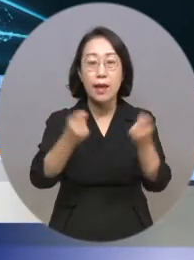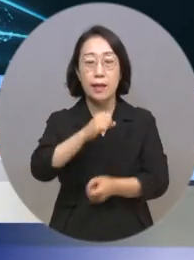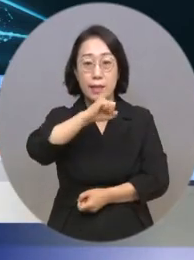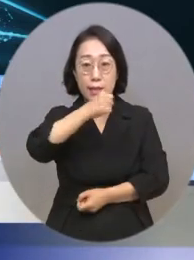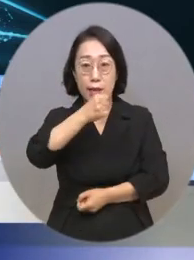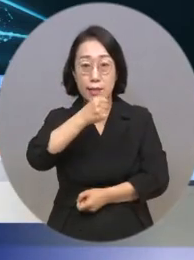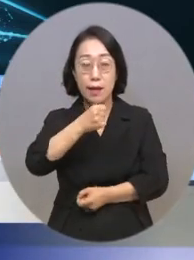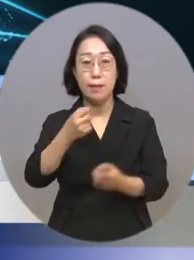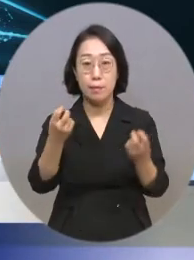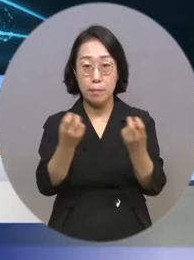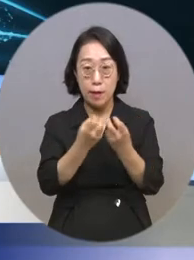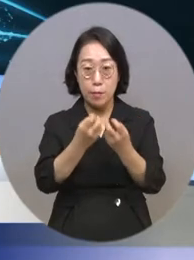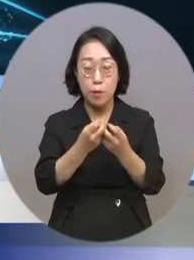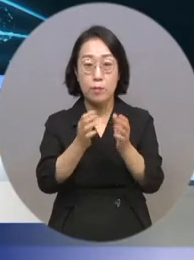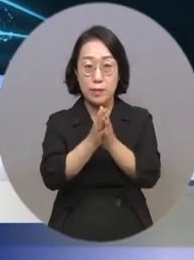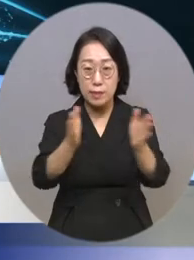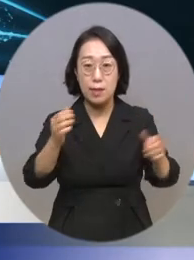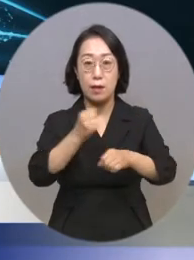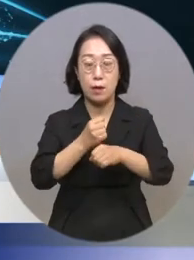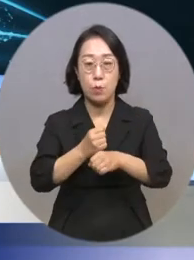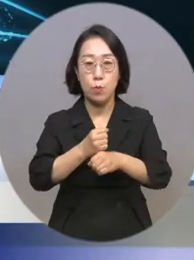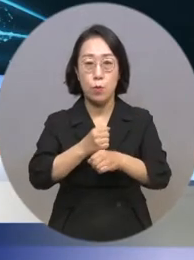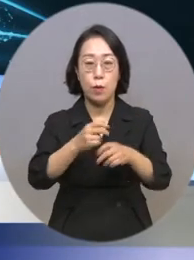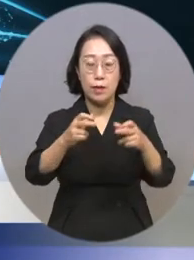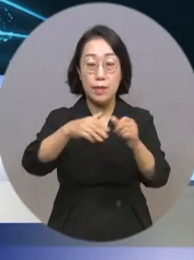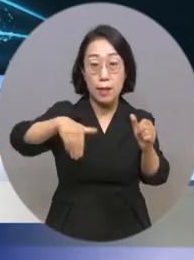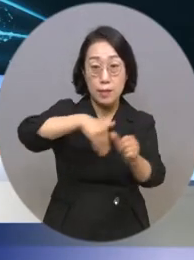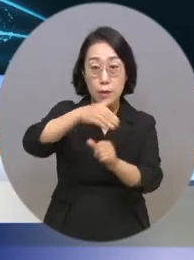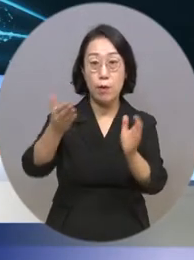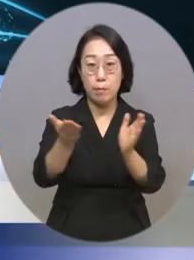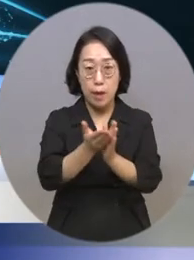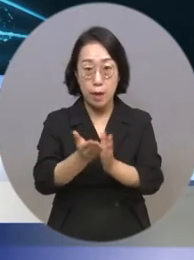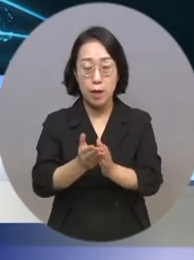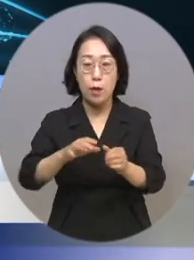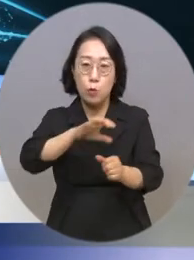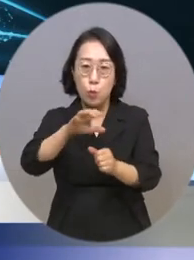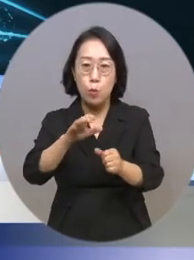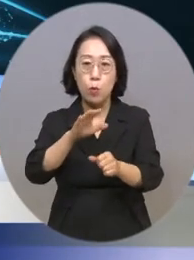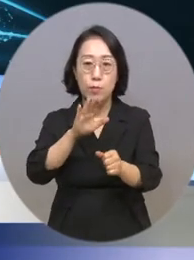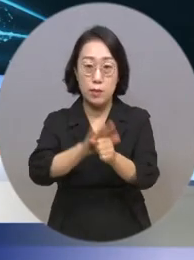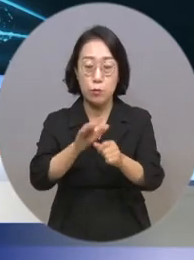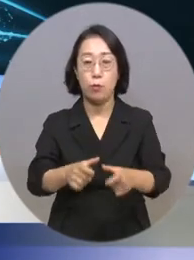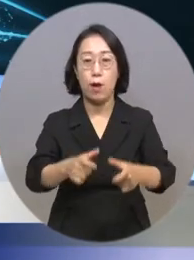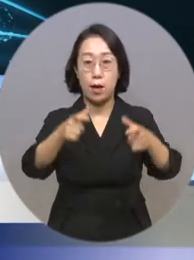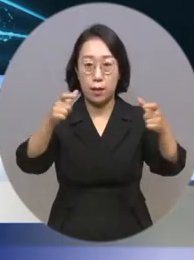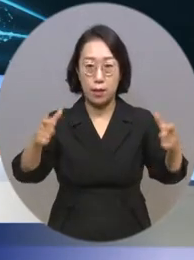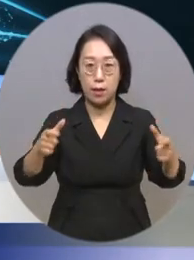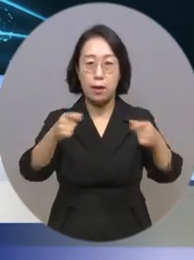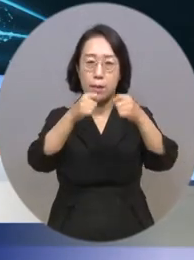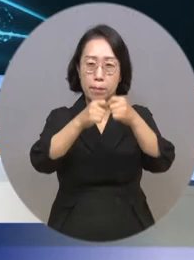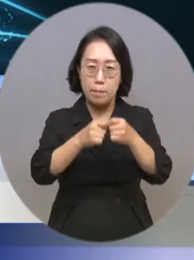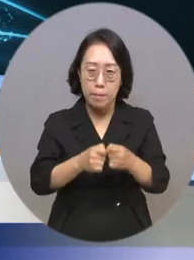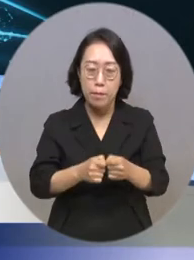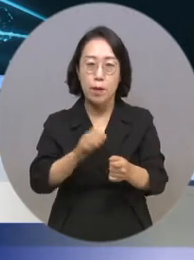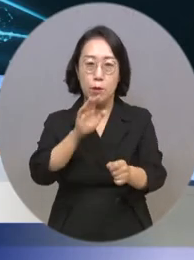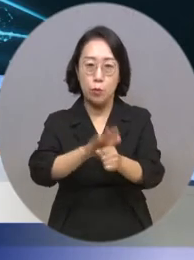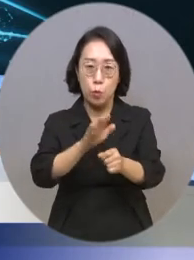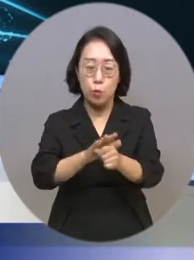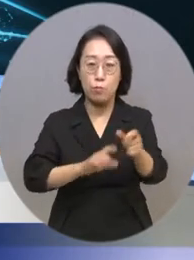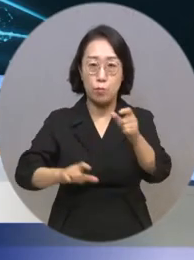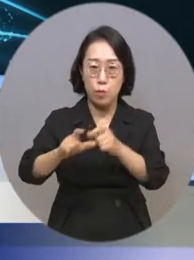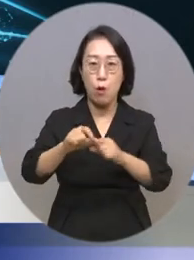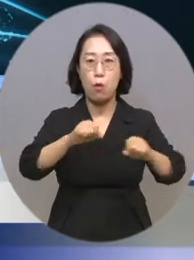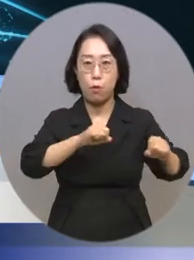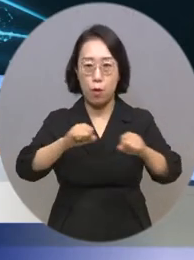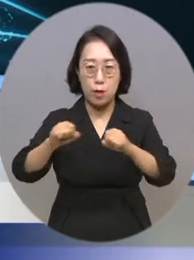시범 사업 추진에 나서고 장애 특성별 돌봄 지원을 대폭 확대하는 등 보다 촘촘하고 두터운 사회적 약자